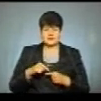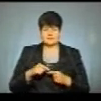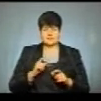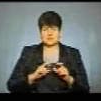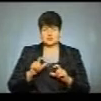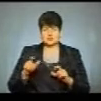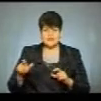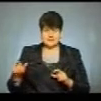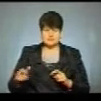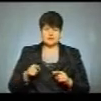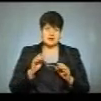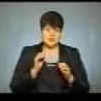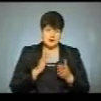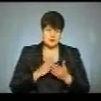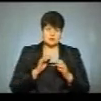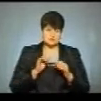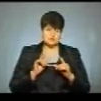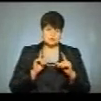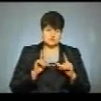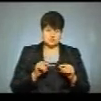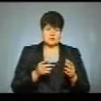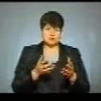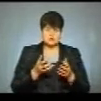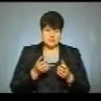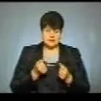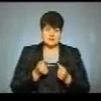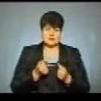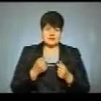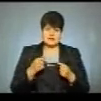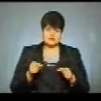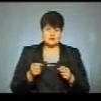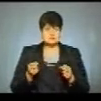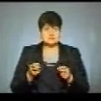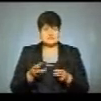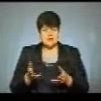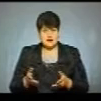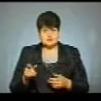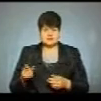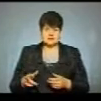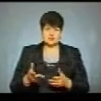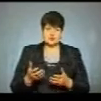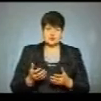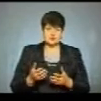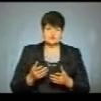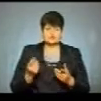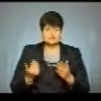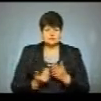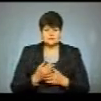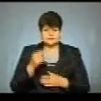змогу поїхати туди, отримати іншу спеціальність, отримати нову, освоїти нову